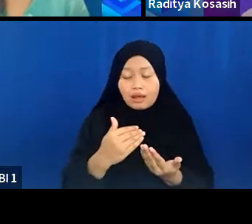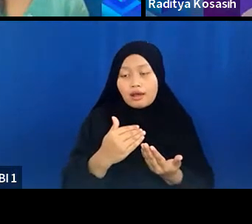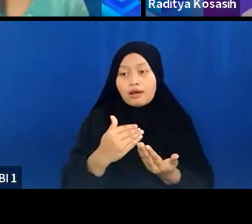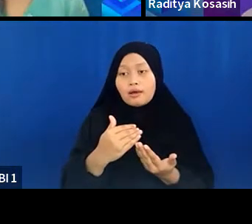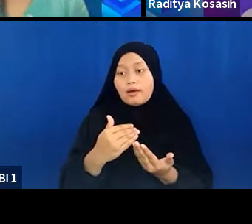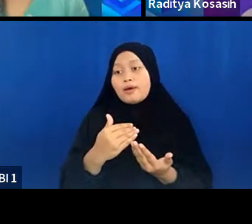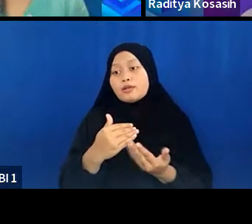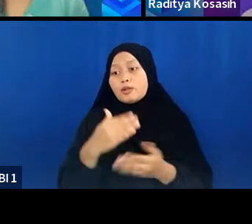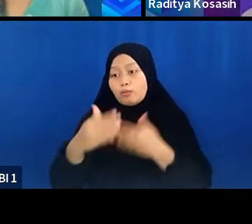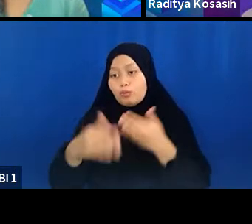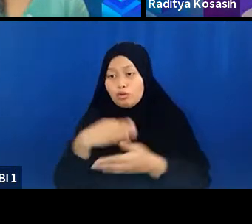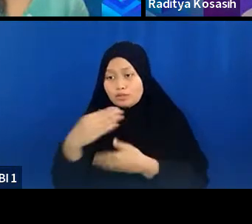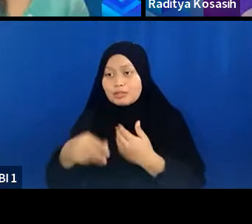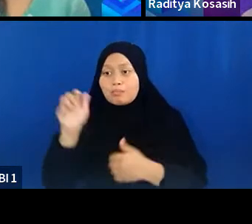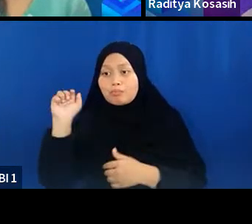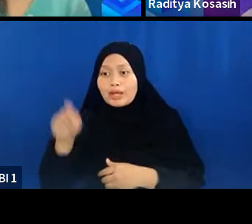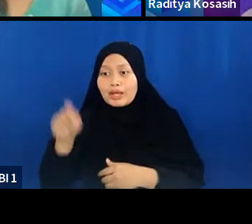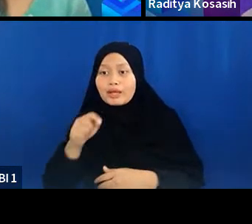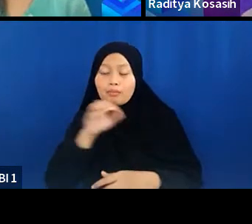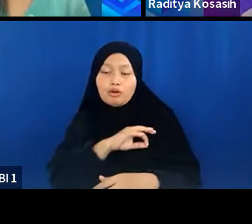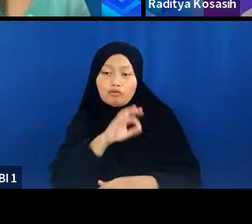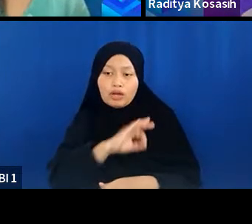terkait tadi